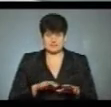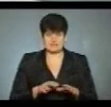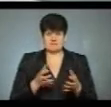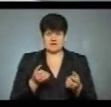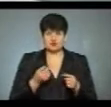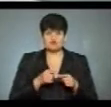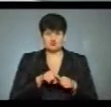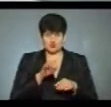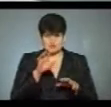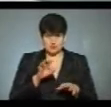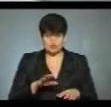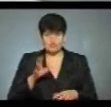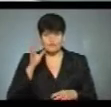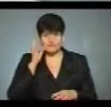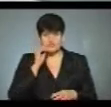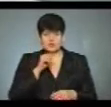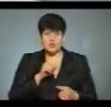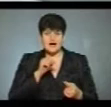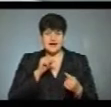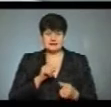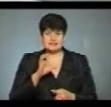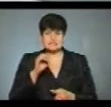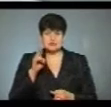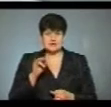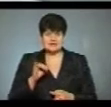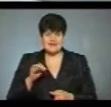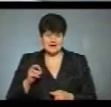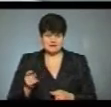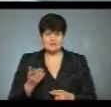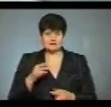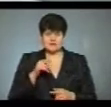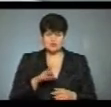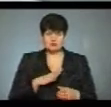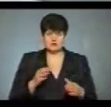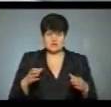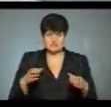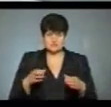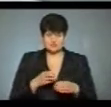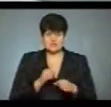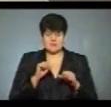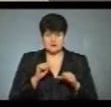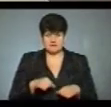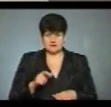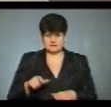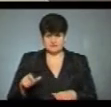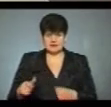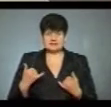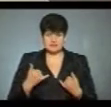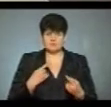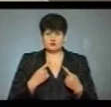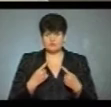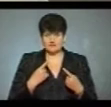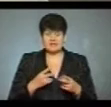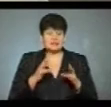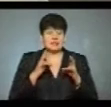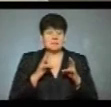закону, оскільки вважаємо його антисоціальним і таким, що буде звужувати права найманих працівників. Зараз ми проговоримо про